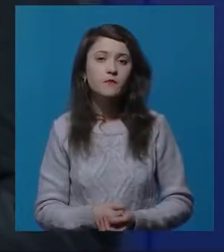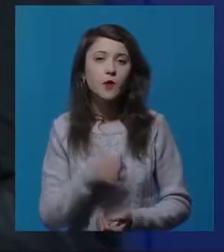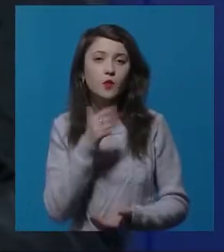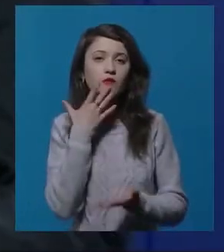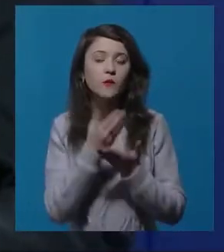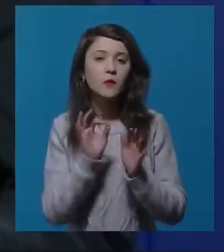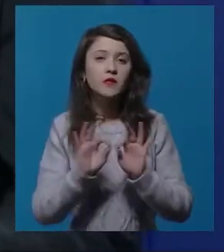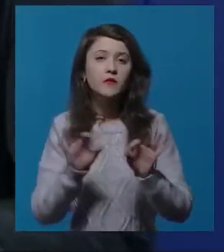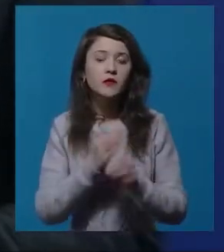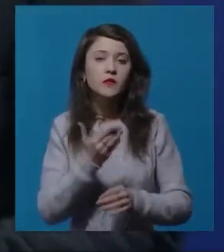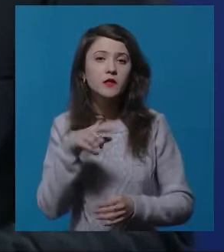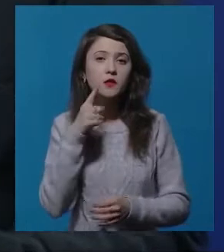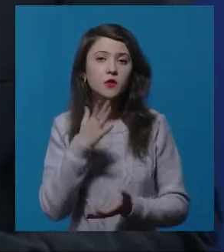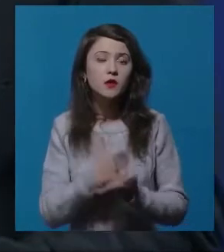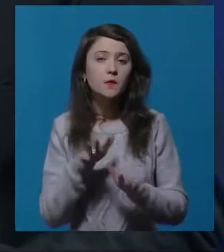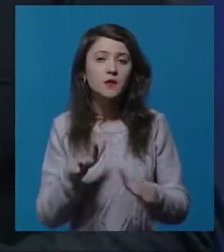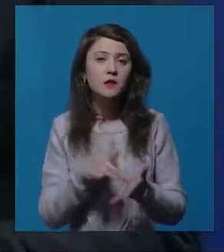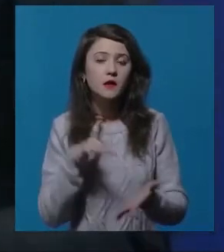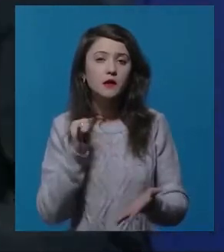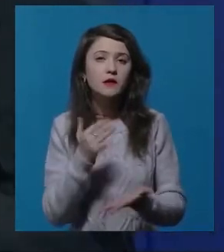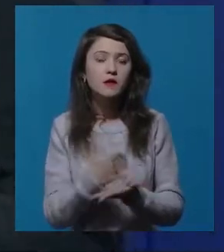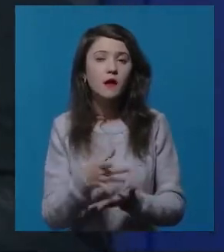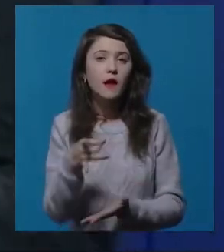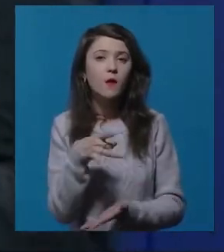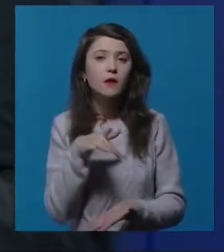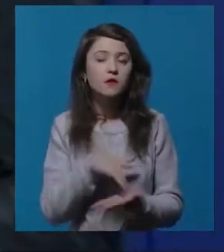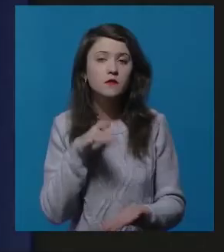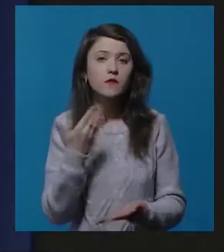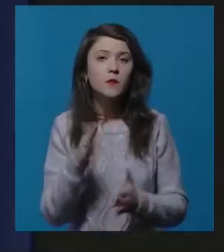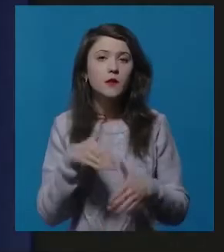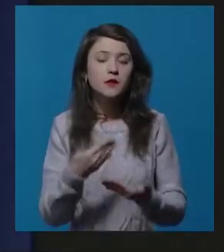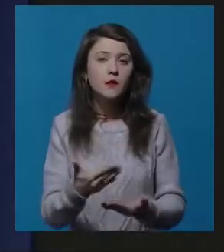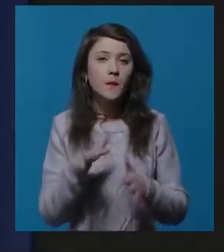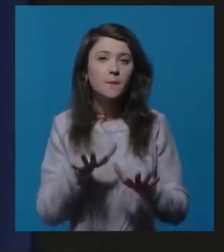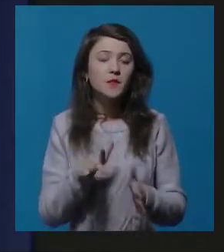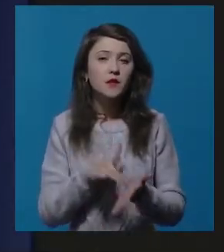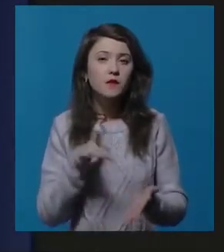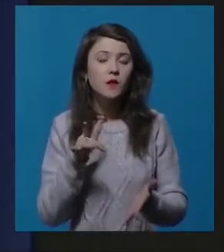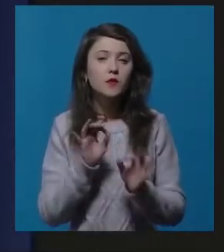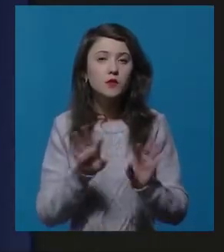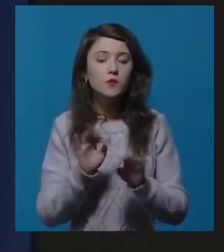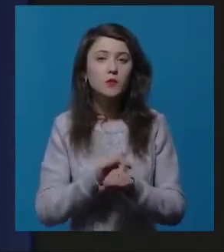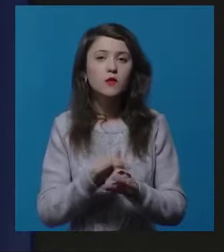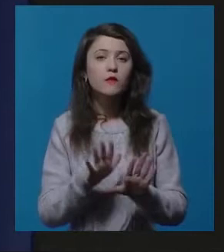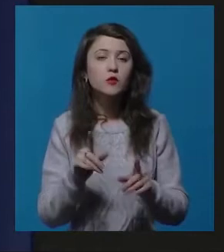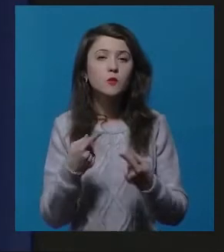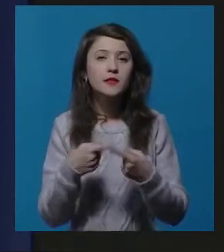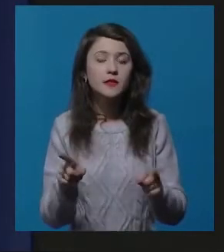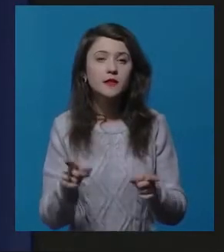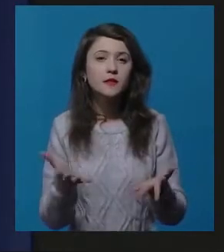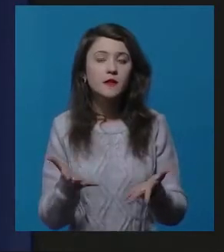власне, ви сказали, що є місцеві центри та є регіональні центри. Ви представник місцевого центру. Розкажіть, будь ласка, в чому різниця між цими